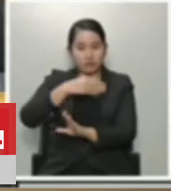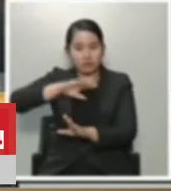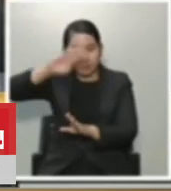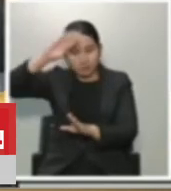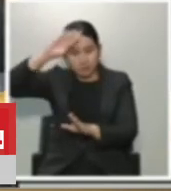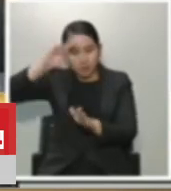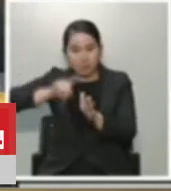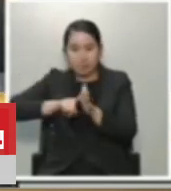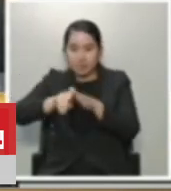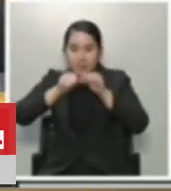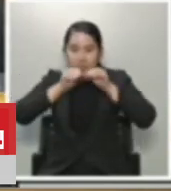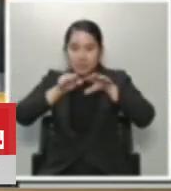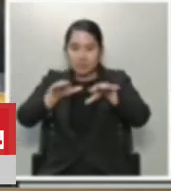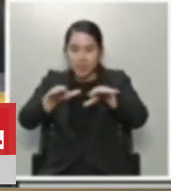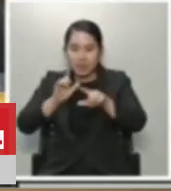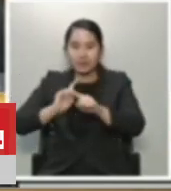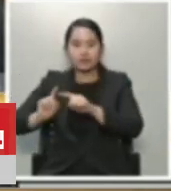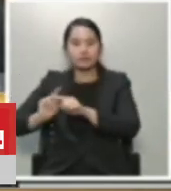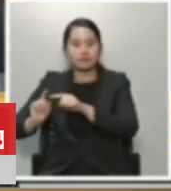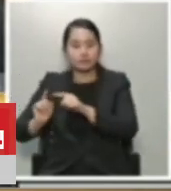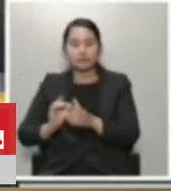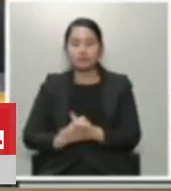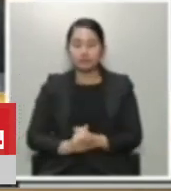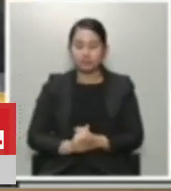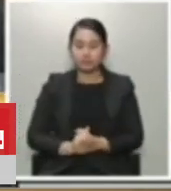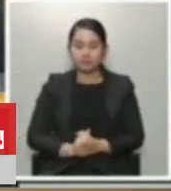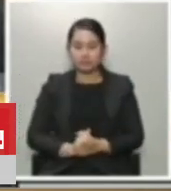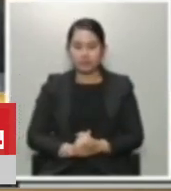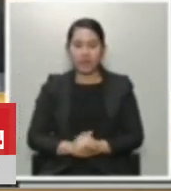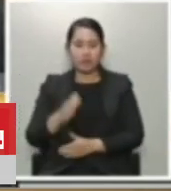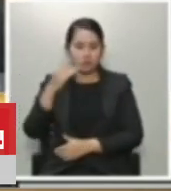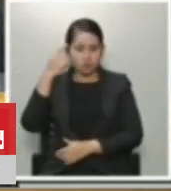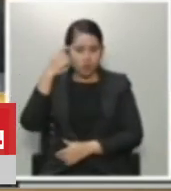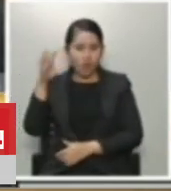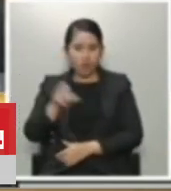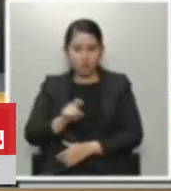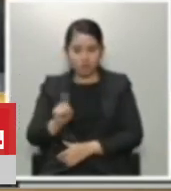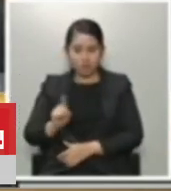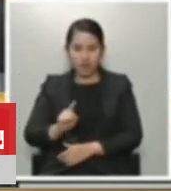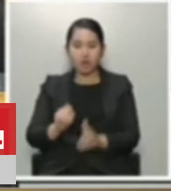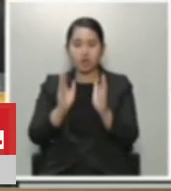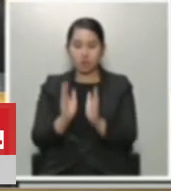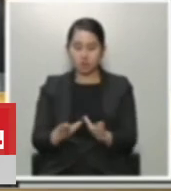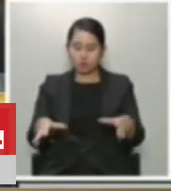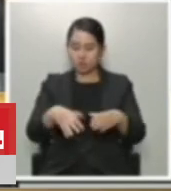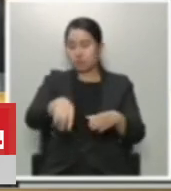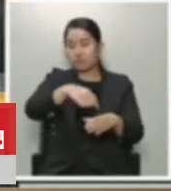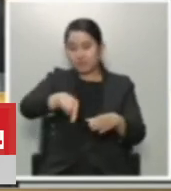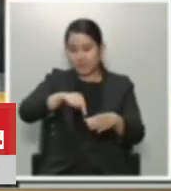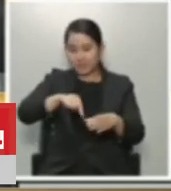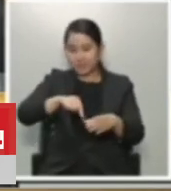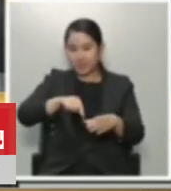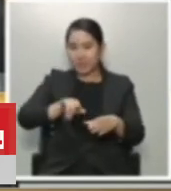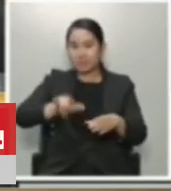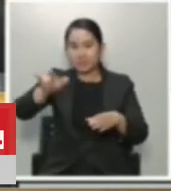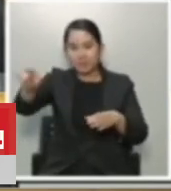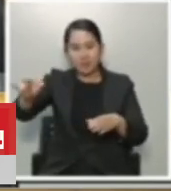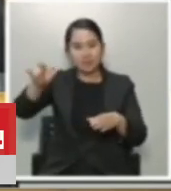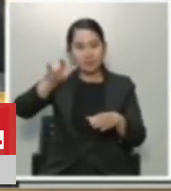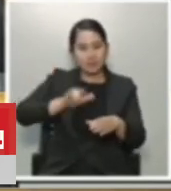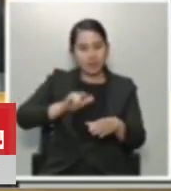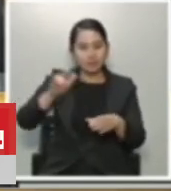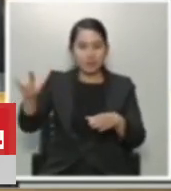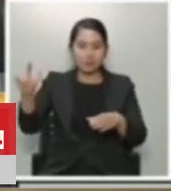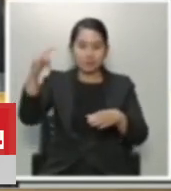นี้จะแพร่หลายออกมานะครับจะทราบได้อย่างไรว่าคนเหล่านี้เนี่ยครับที่เดินทางกลับไปแล้วก็เดินทางกลับเข้าม